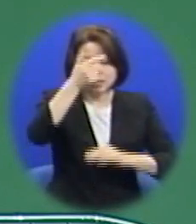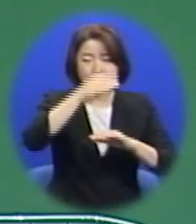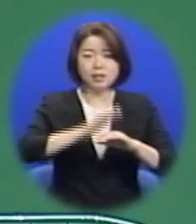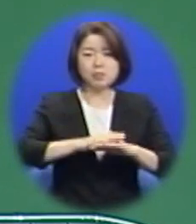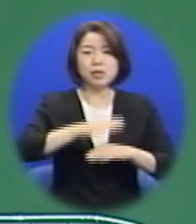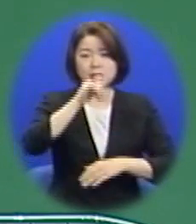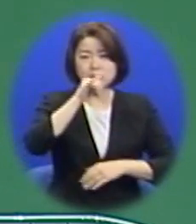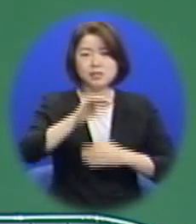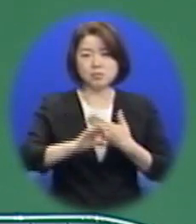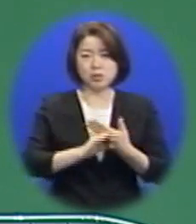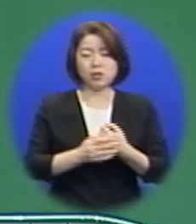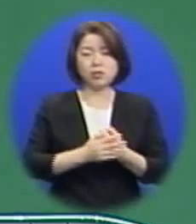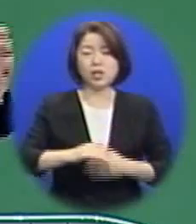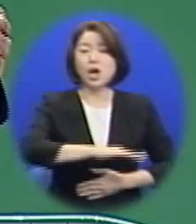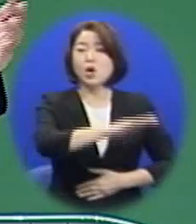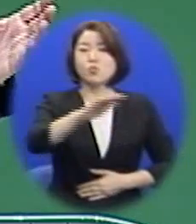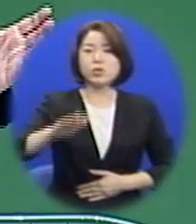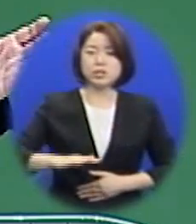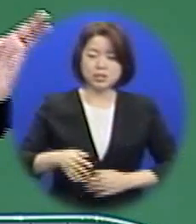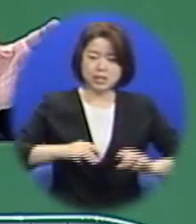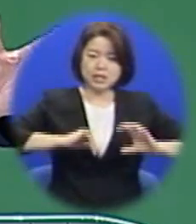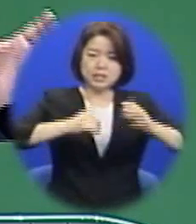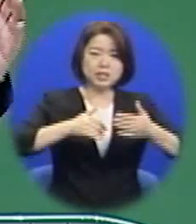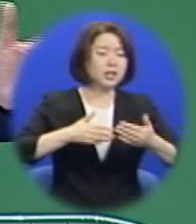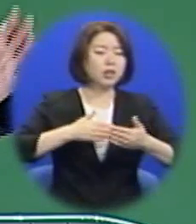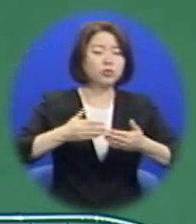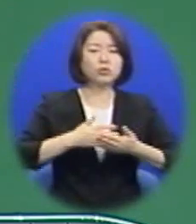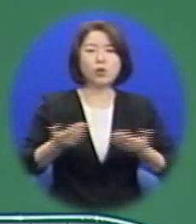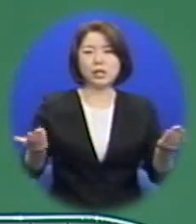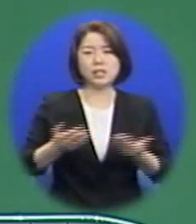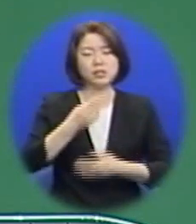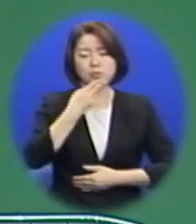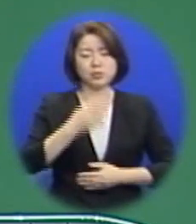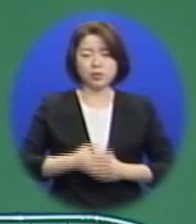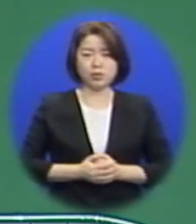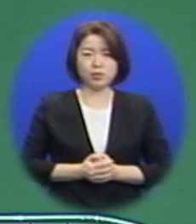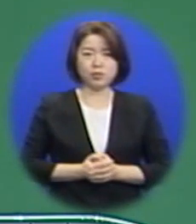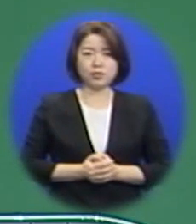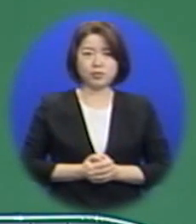있다면 그러면 우리는 세상 두려워할 이유가 없는 것입니다.